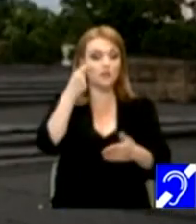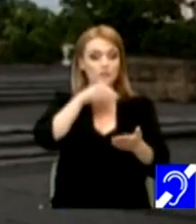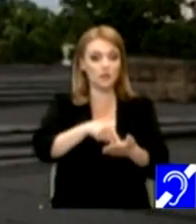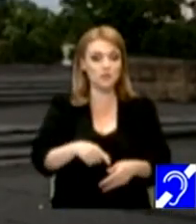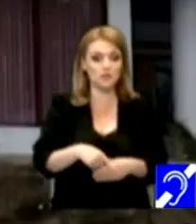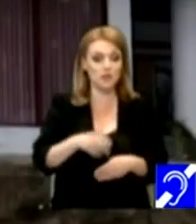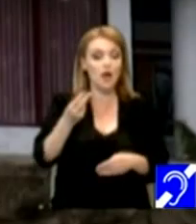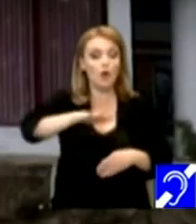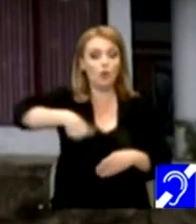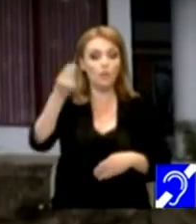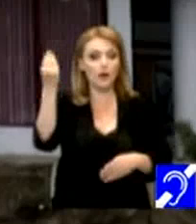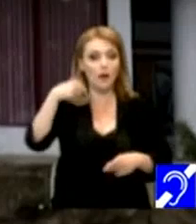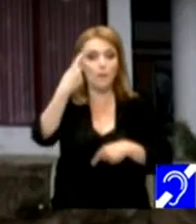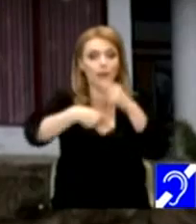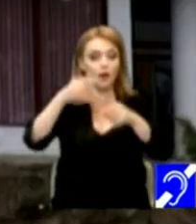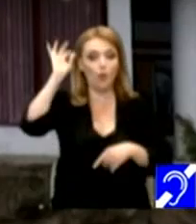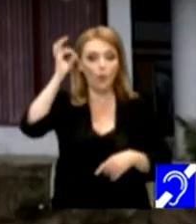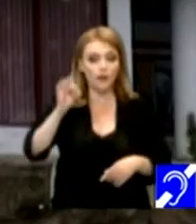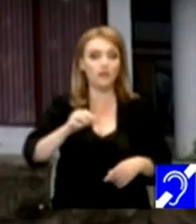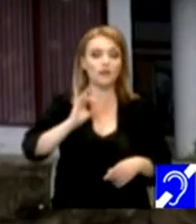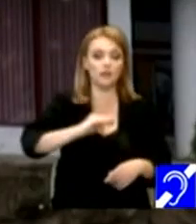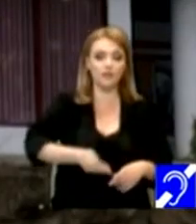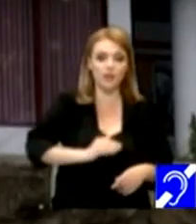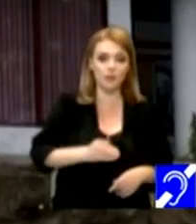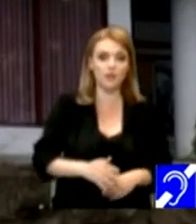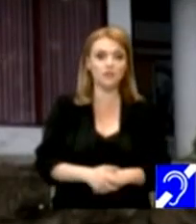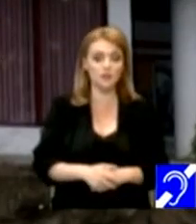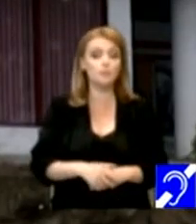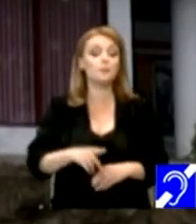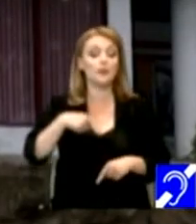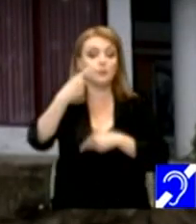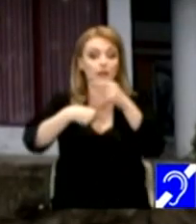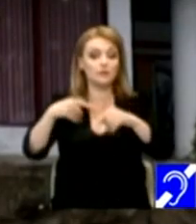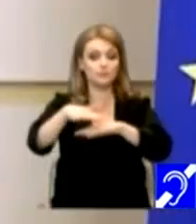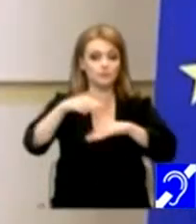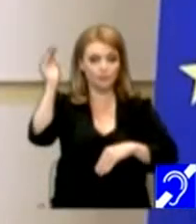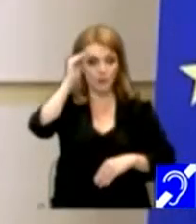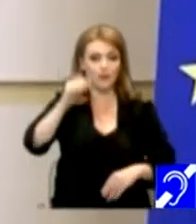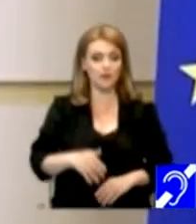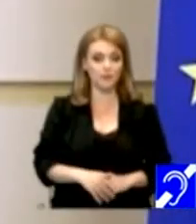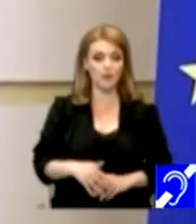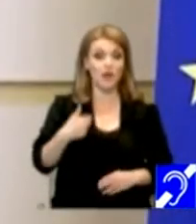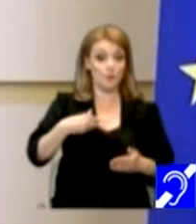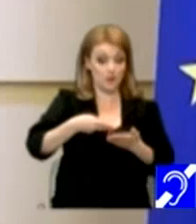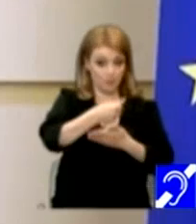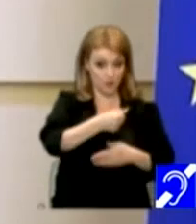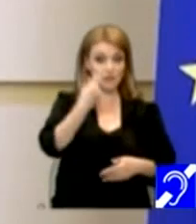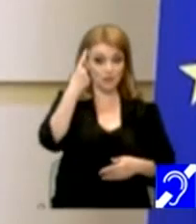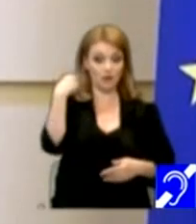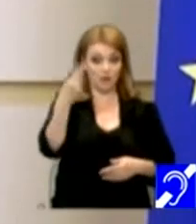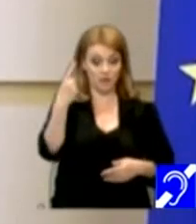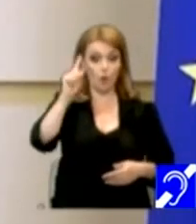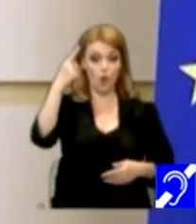implicat în scheme de spălare de bani prin companii ce emit criptomonedă din regiunea transnistreană. Noi achităm 1,50 lei pentru